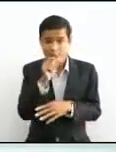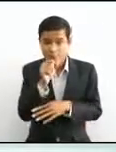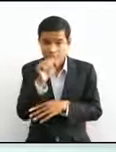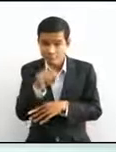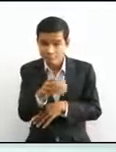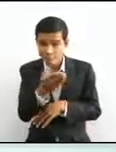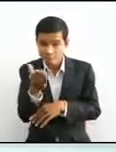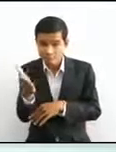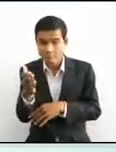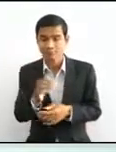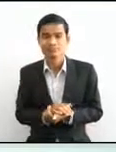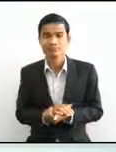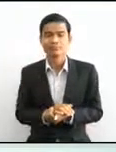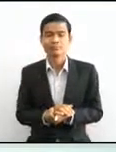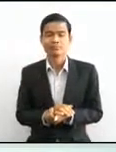chà